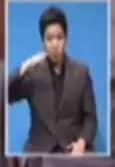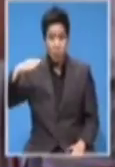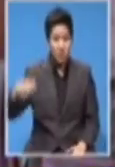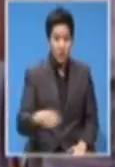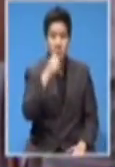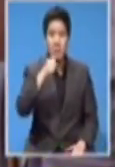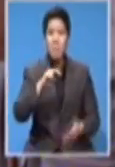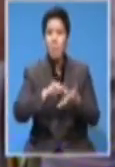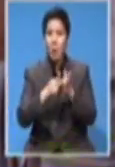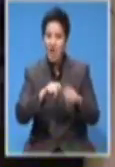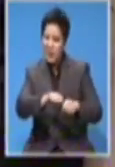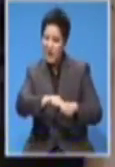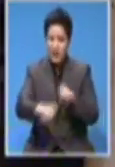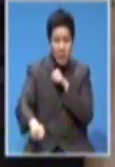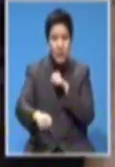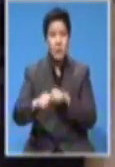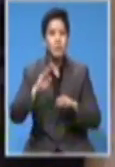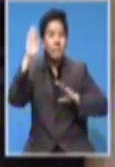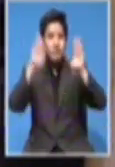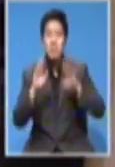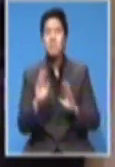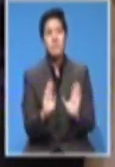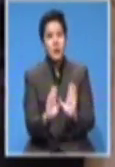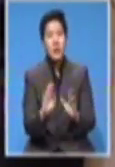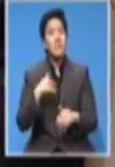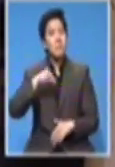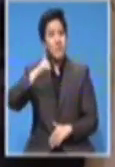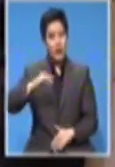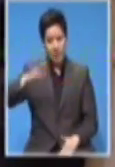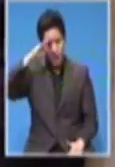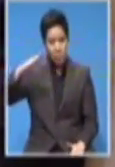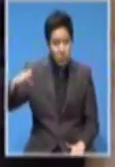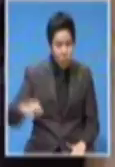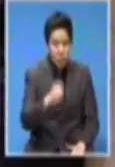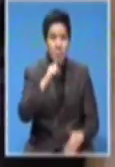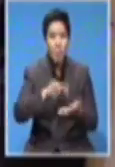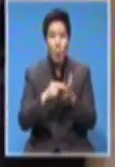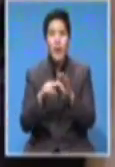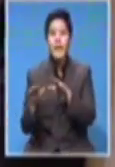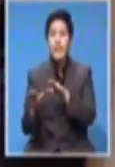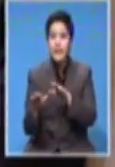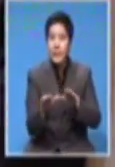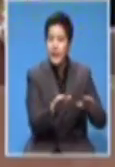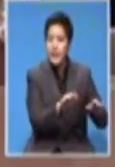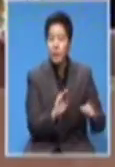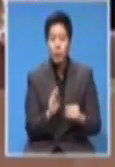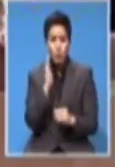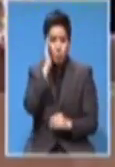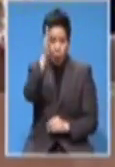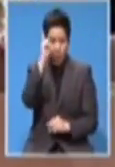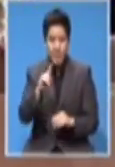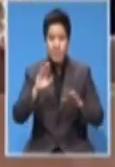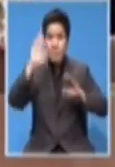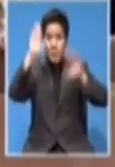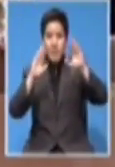การทำลายประชาธิปไตยเสมอไปเพราะบางครั้งการรัฐประหารในหลายประเทศก็เป็นการทำเพื่อเตรียมไปสู่ระบอบประชาธิปไตยในอนาคตนะครับผมไม่